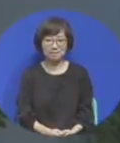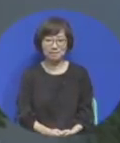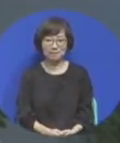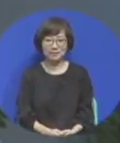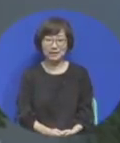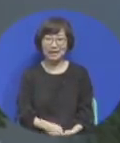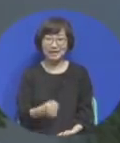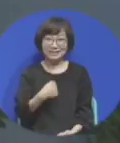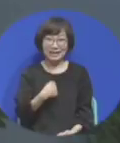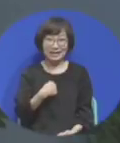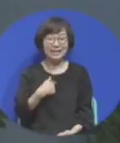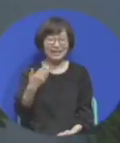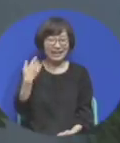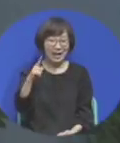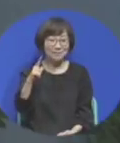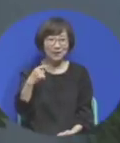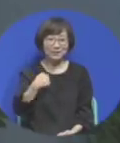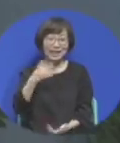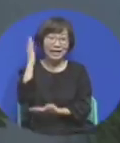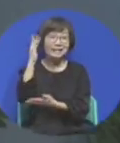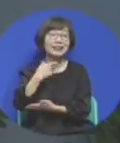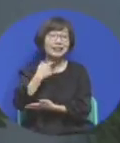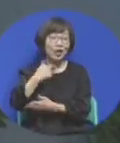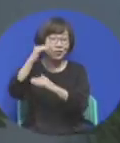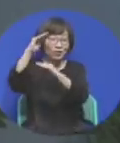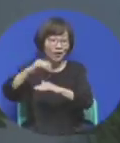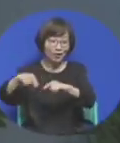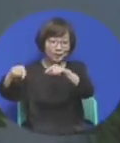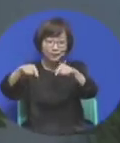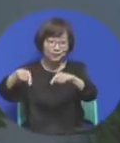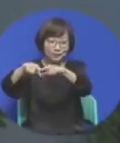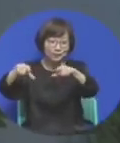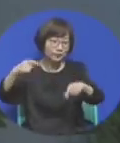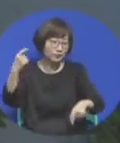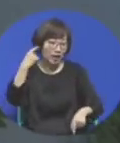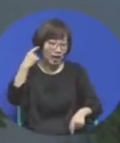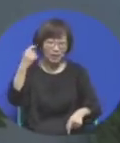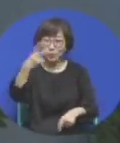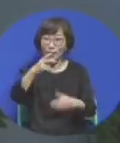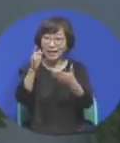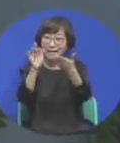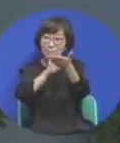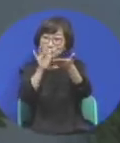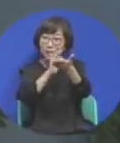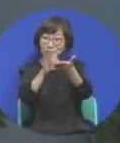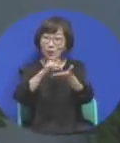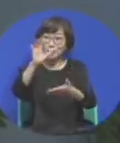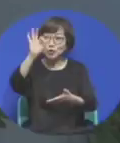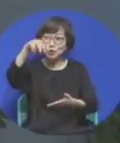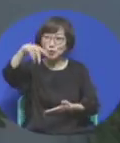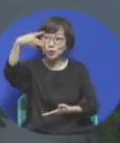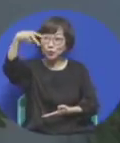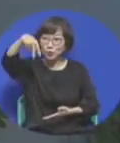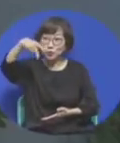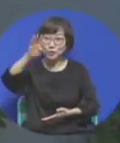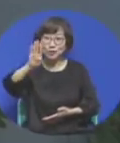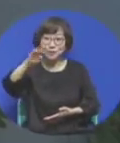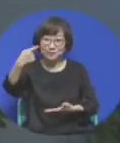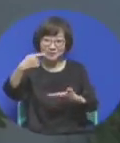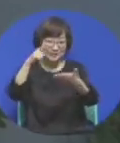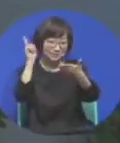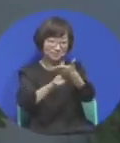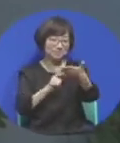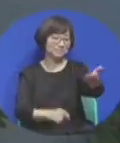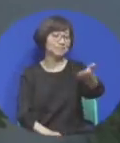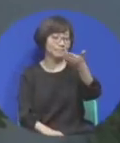제가 한번 제 설교를 한번 들어봤다니까요. How can you stand to bear it? I listened to my sermon 유튜브에 myself. 유튜브에 떠요. It comes out on YouTube. 그때 가만